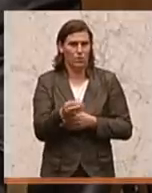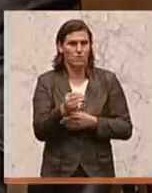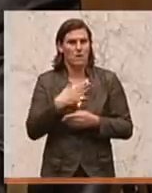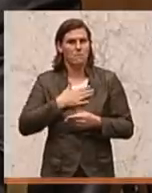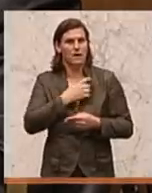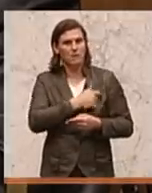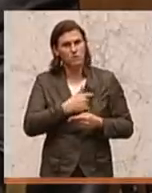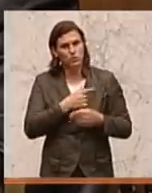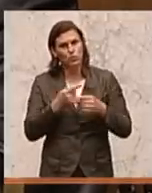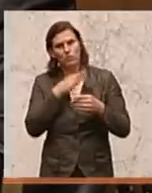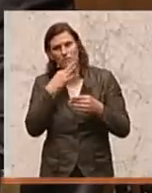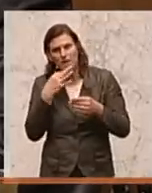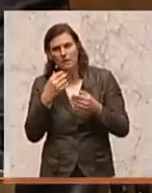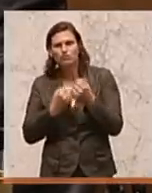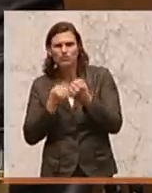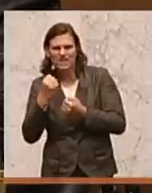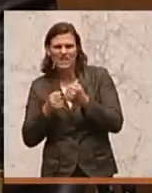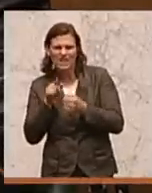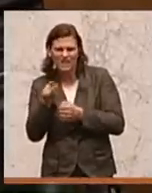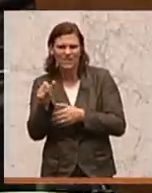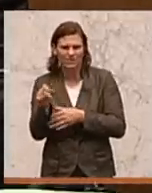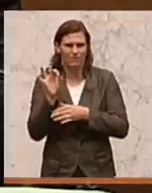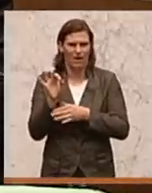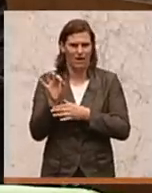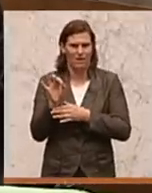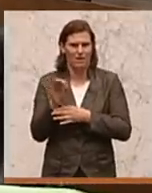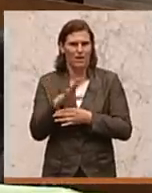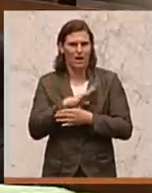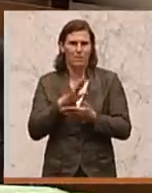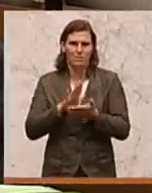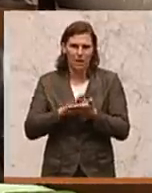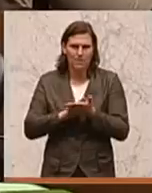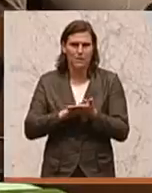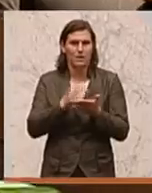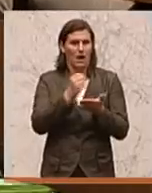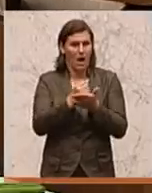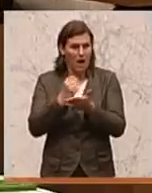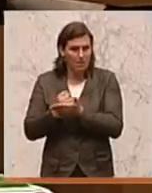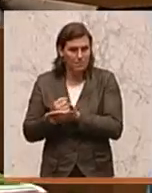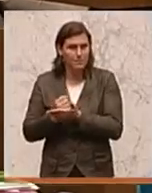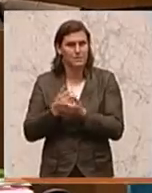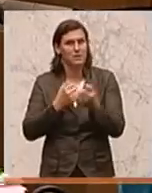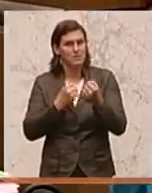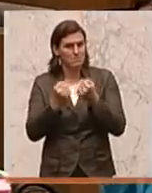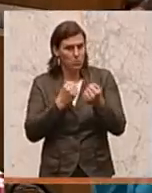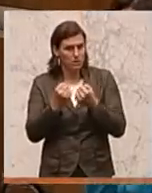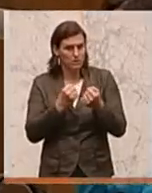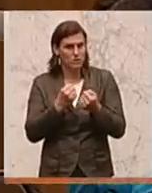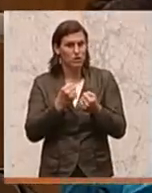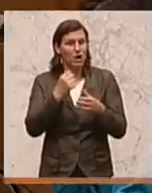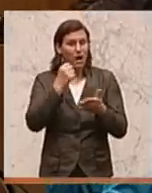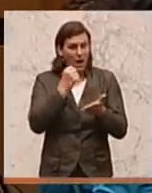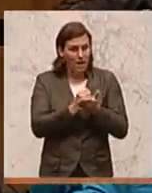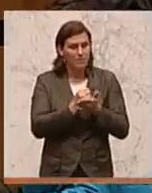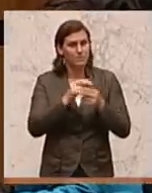schwer täten, ihn zu wählen. Aber ich bleibe dabei, die Ämter müssen vor politischer, das Amt des Nationalratspräsidenten muss